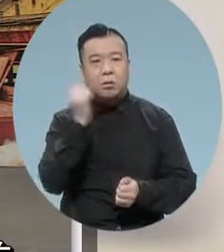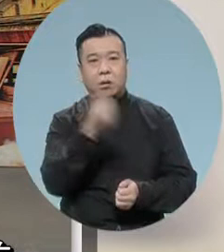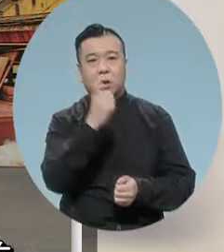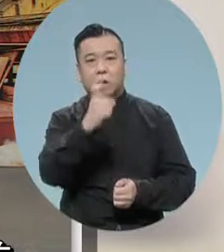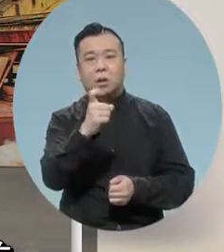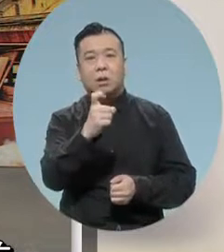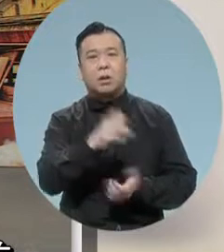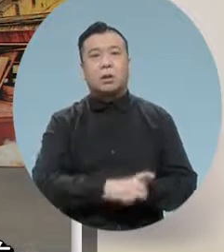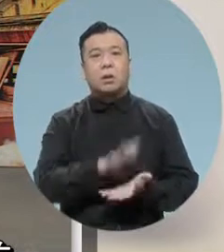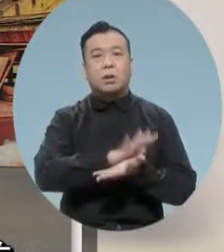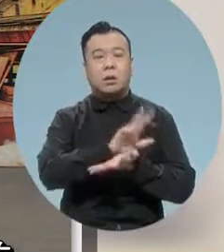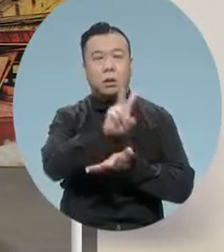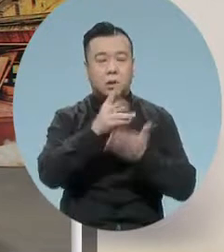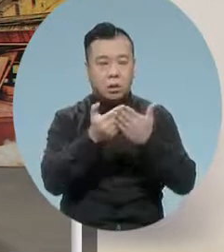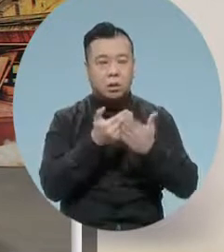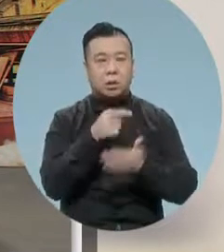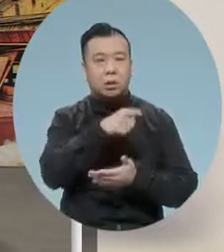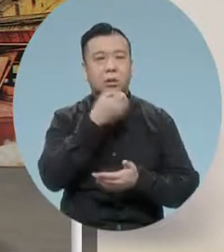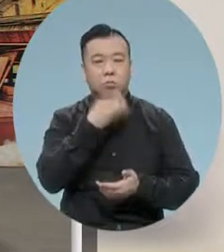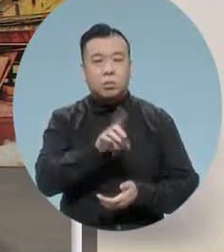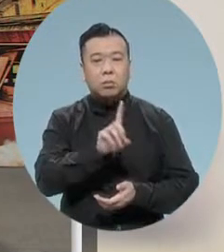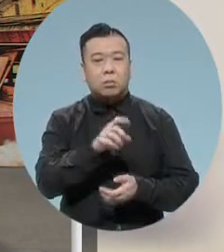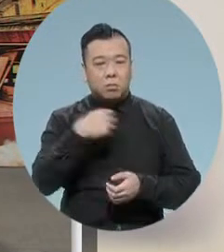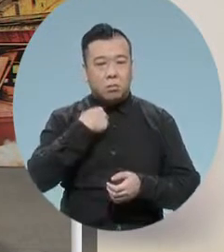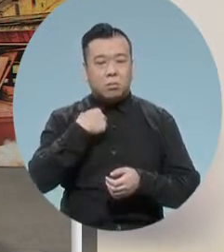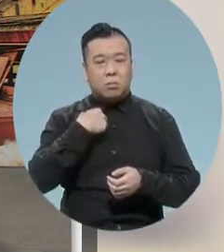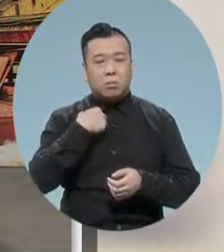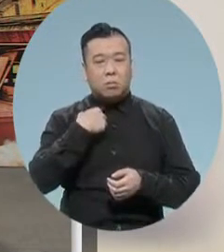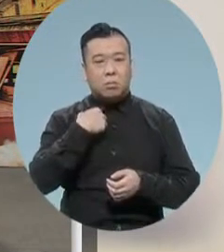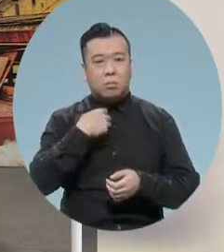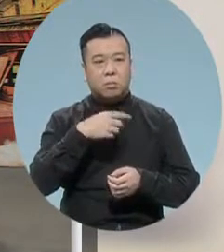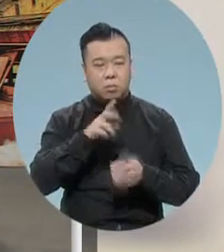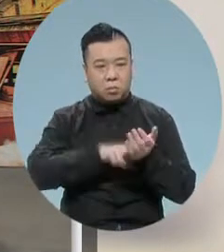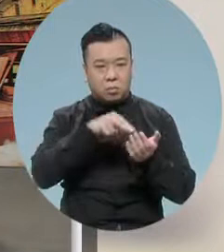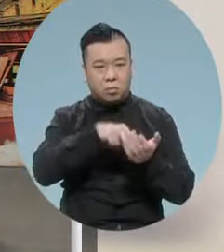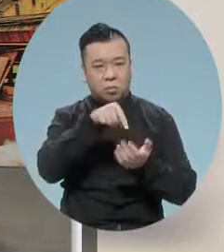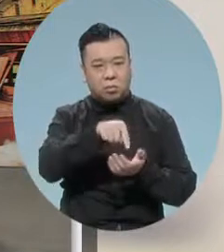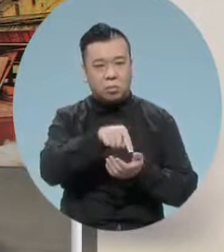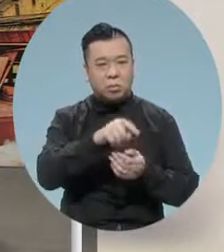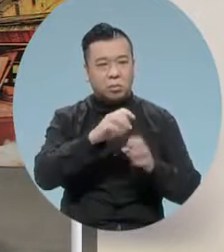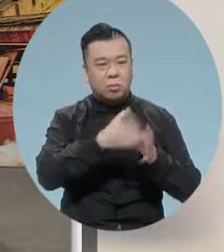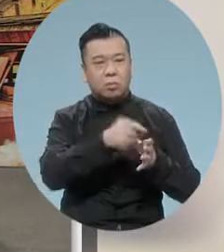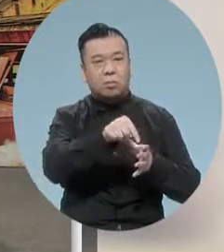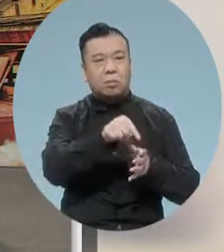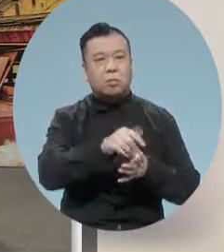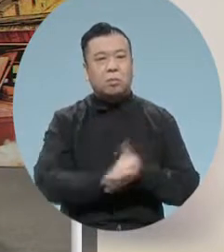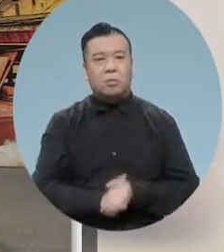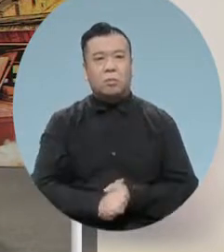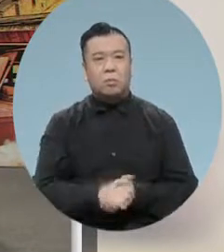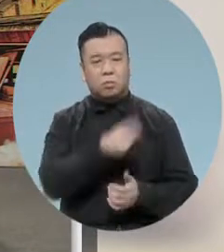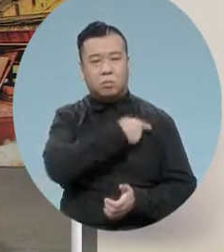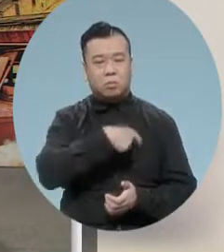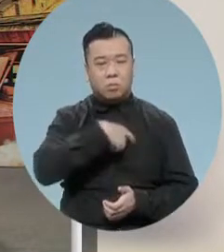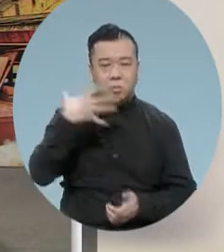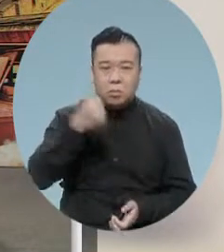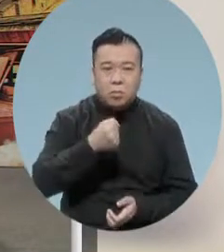咧，喺兩年前到咧，係曾經係主張係獨立嘅一個省份嘅佢哋嘅議長